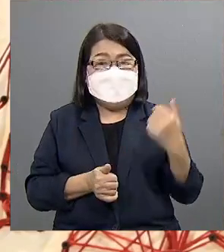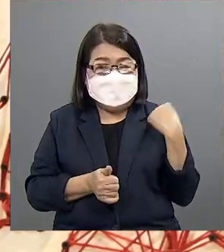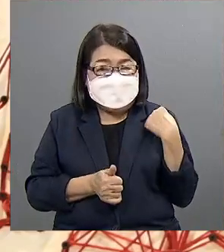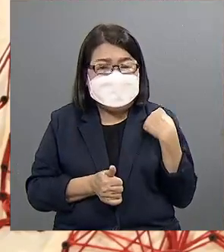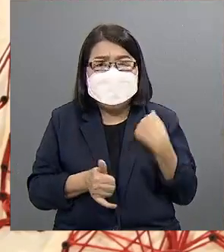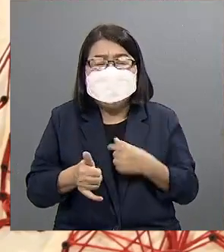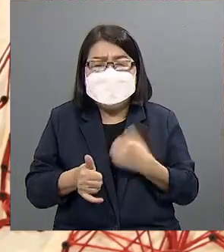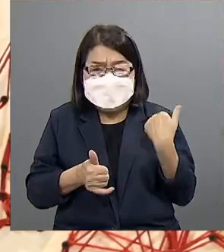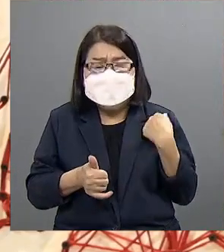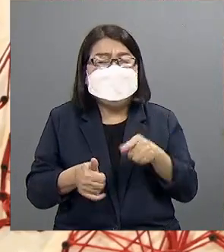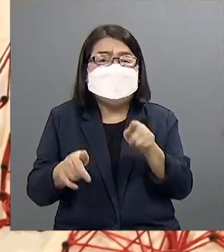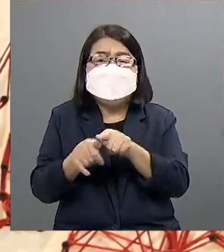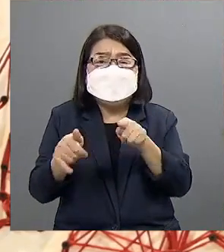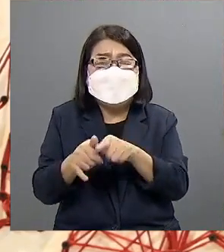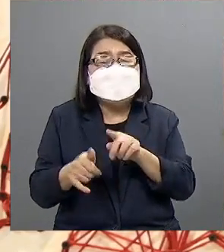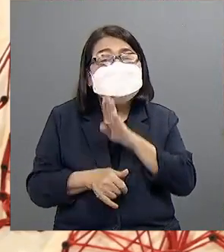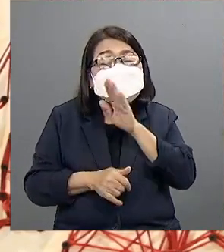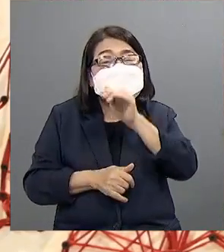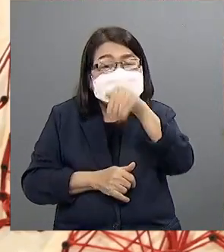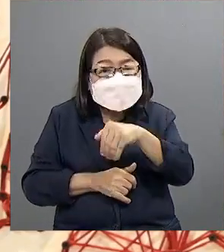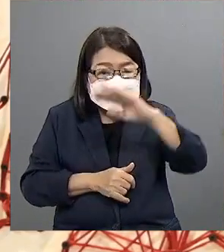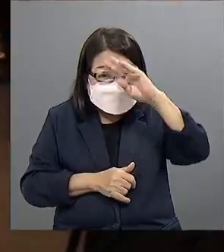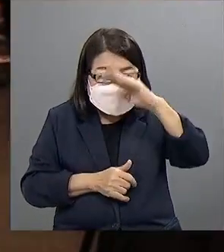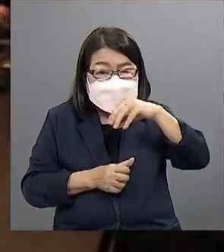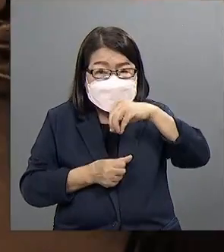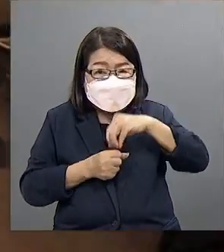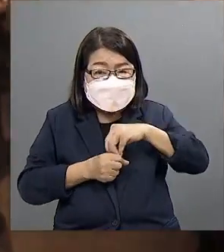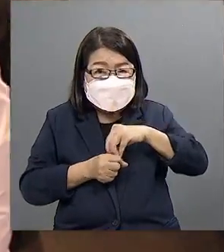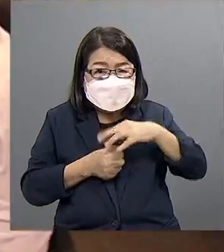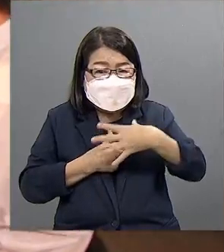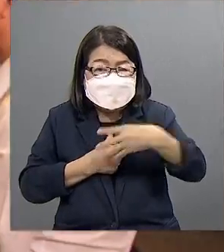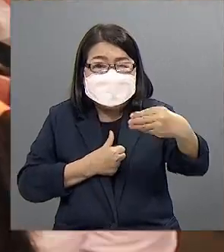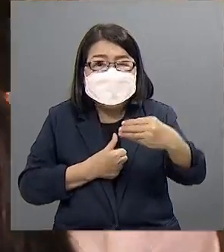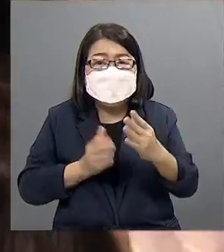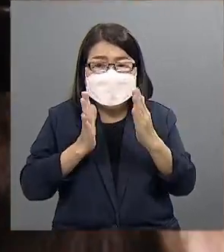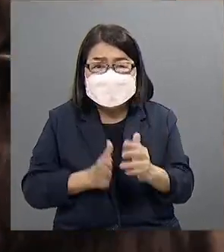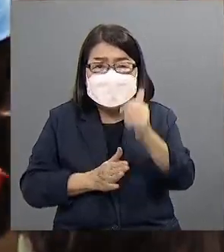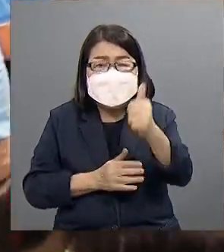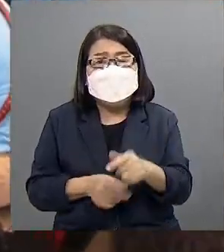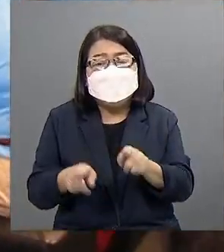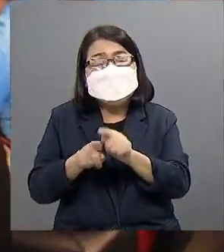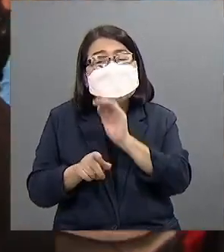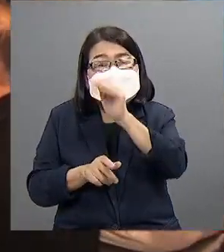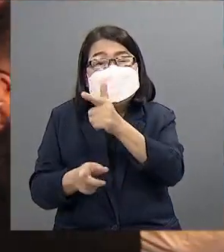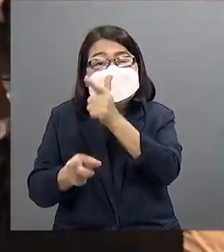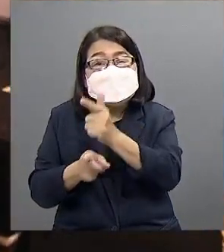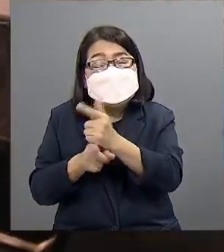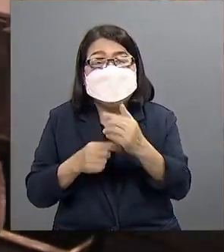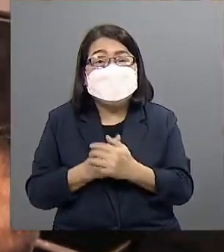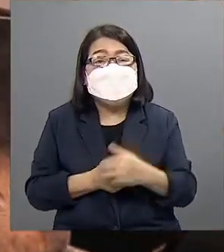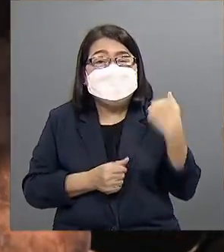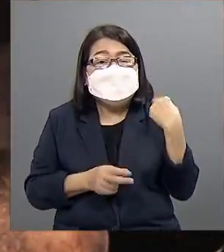คนได้นะครับโดยเฉพาะช้างที่เราเลี้ยงกันอยู่เนี่ยนะครับยกตัวอย่างเช่นโรควัณโรคนะครับเราจะทำอย่าง